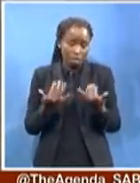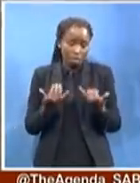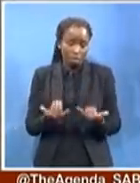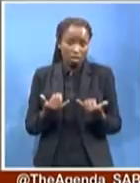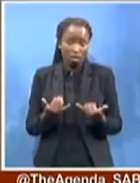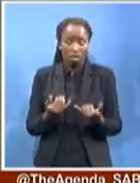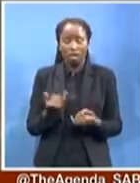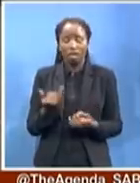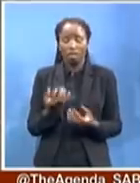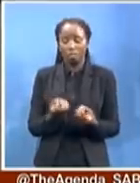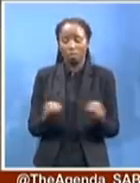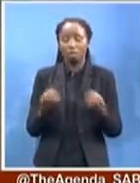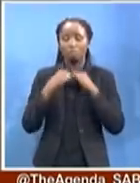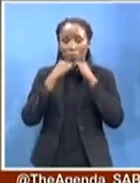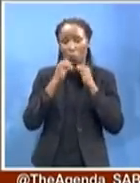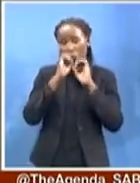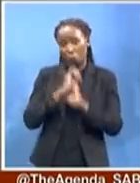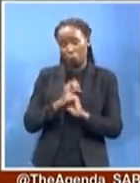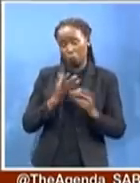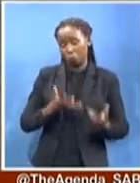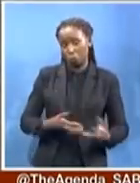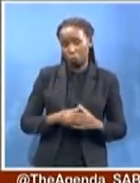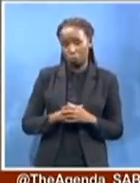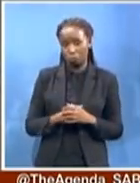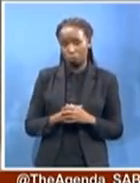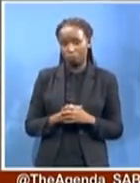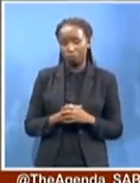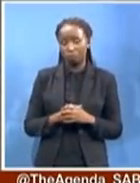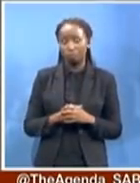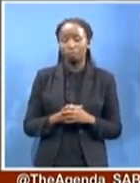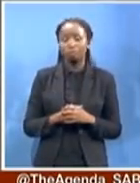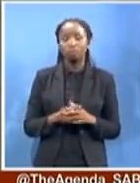njengoZulu ngithi asime isibindi.